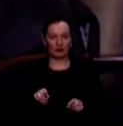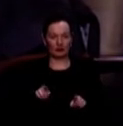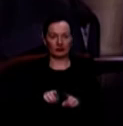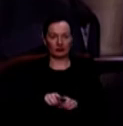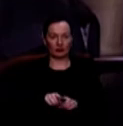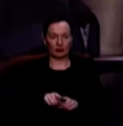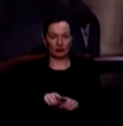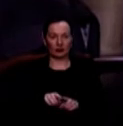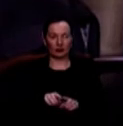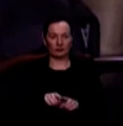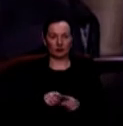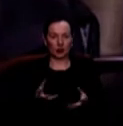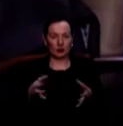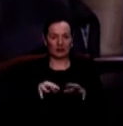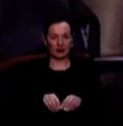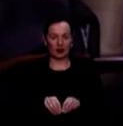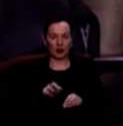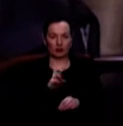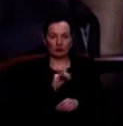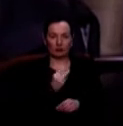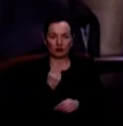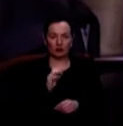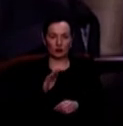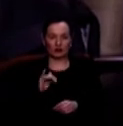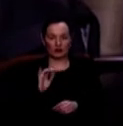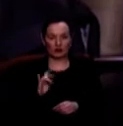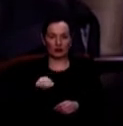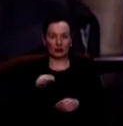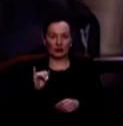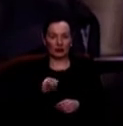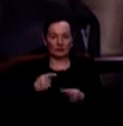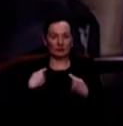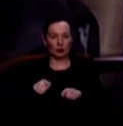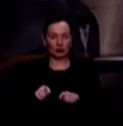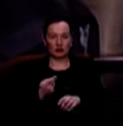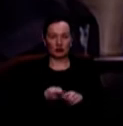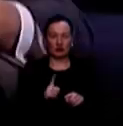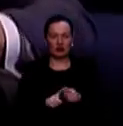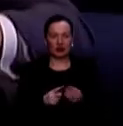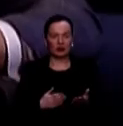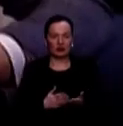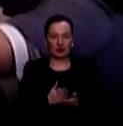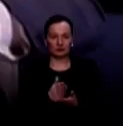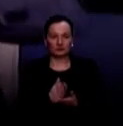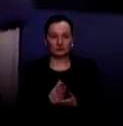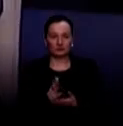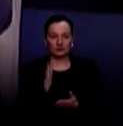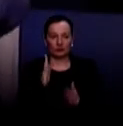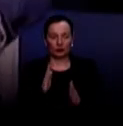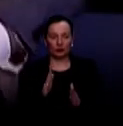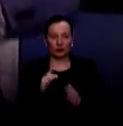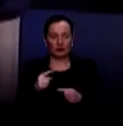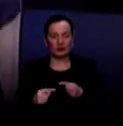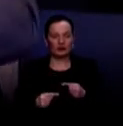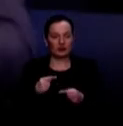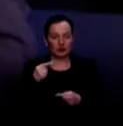концентратів, бішофітового концентрату і продаж його. Але цей напрямок буде, скажімо, наступний, я